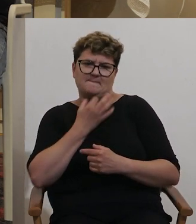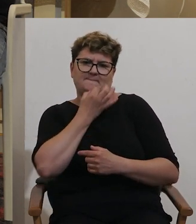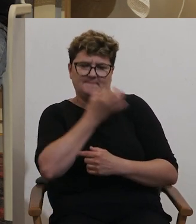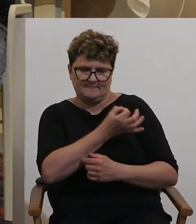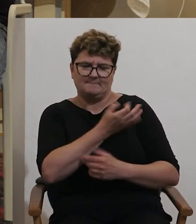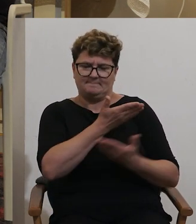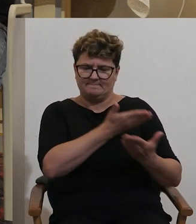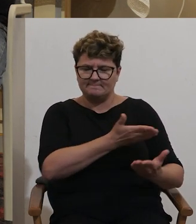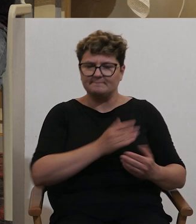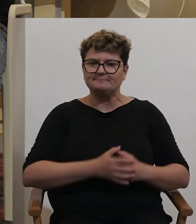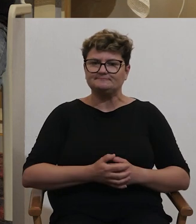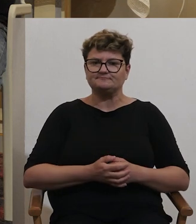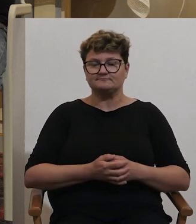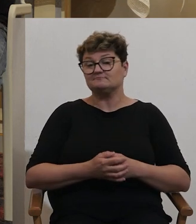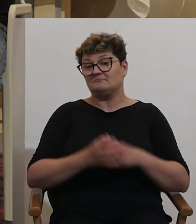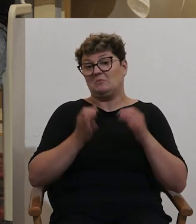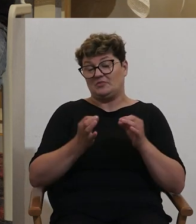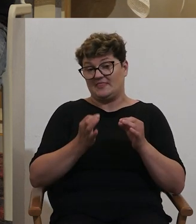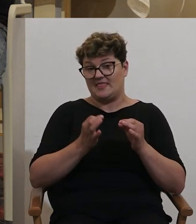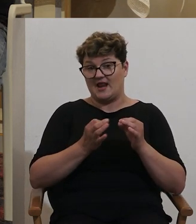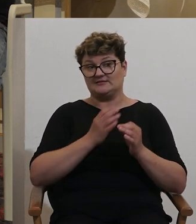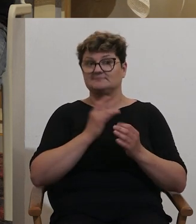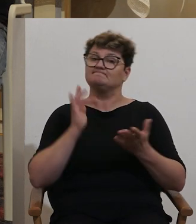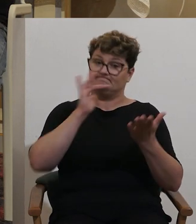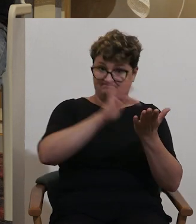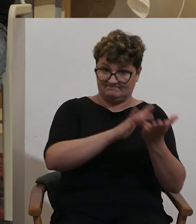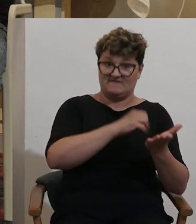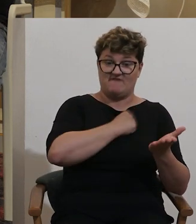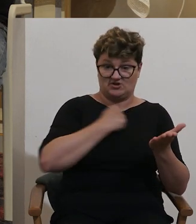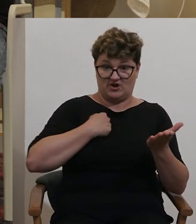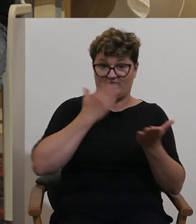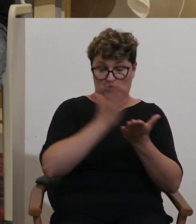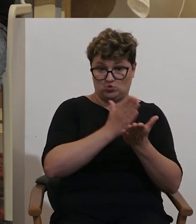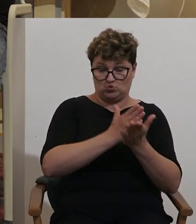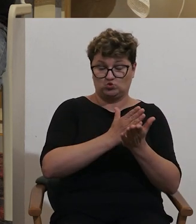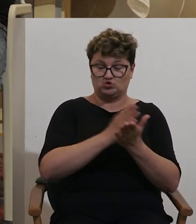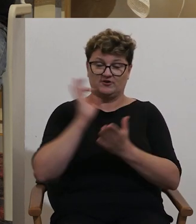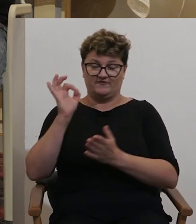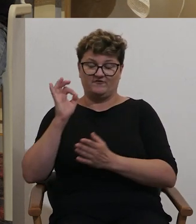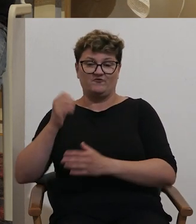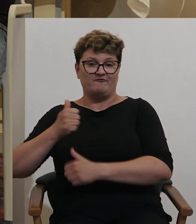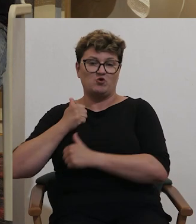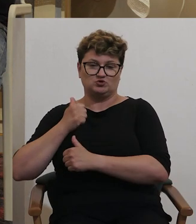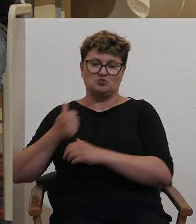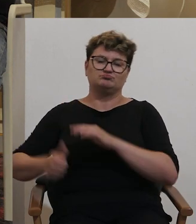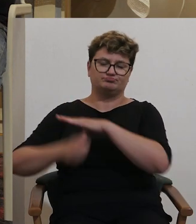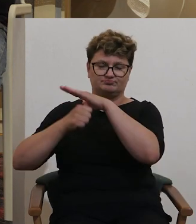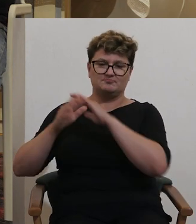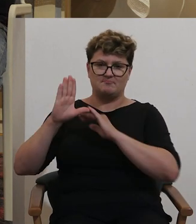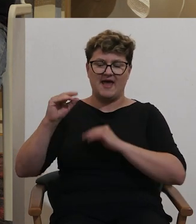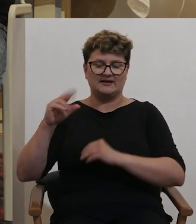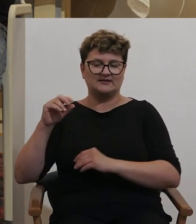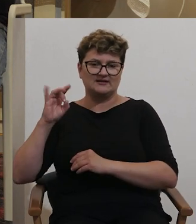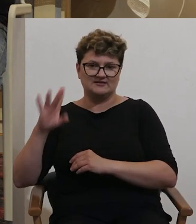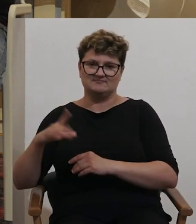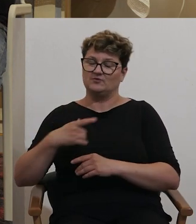zadam Panu pytanie, bo skoro już doszliśmy do tej Warszawy z wojskiem Berlinga, no to jest jeden z najbardziej